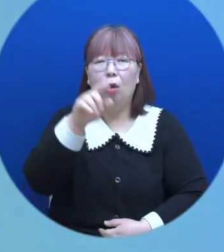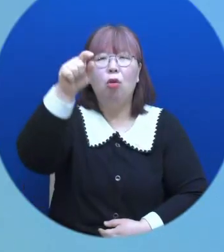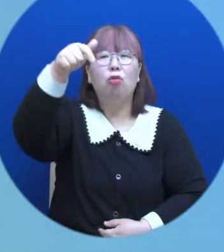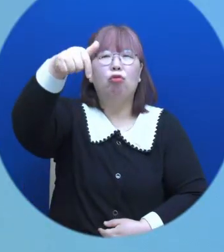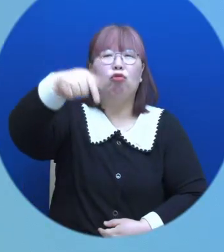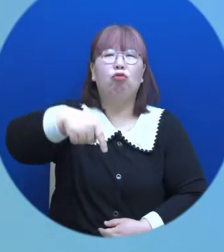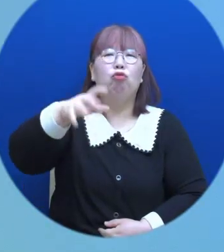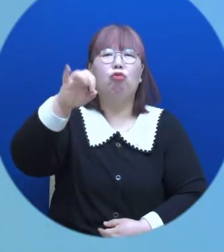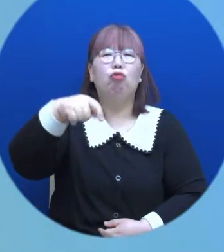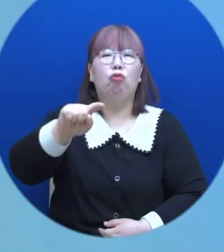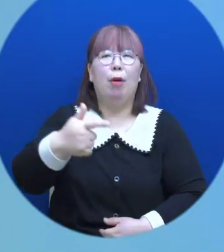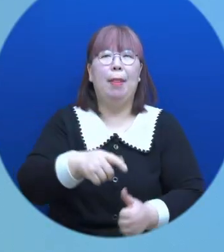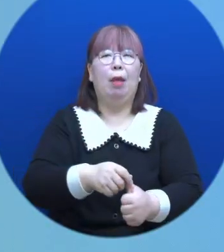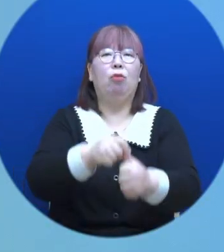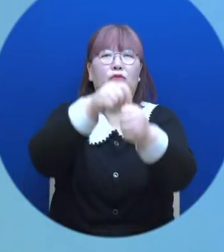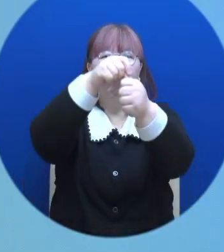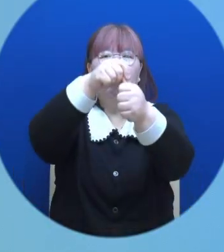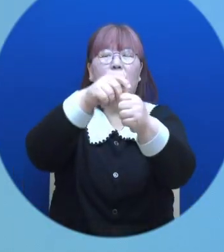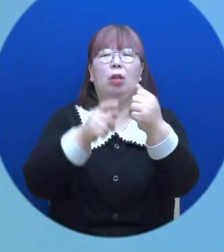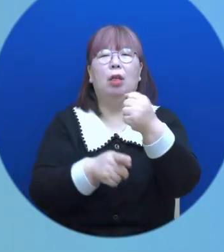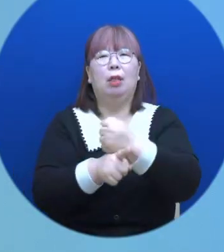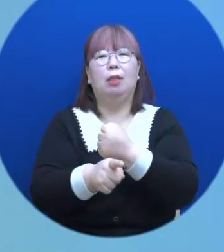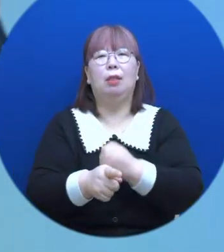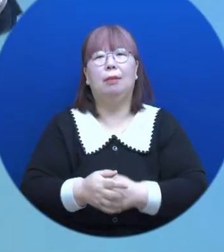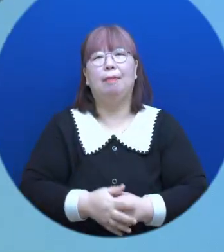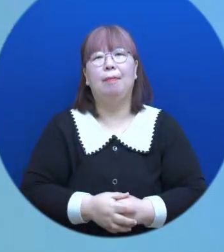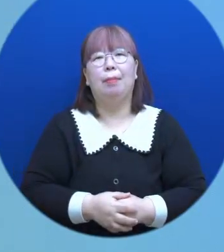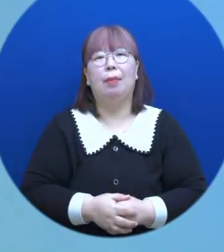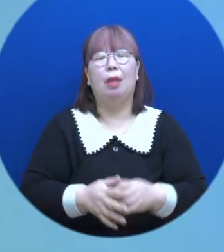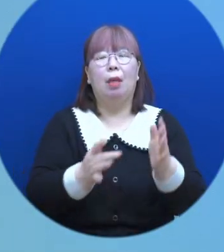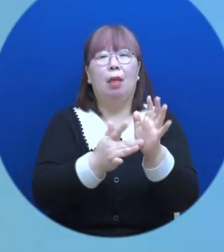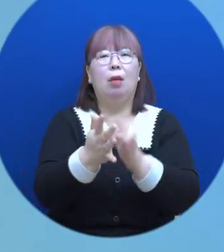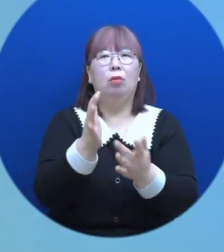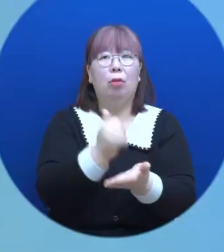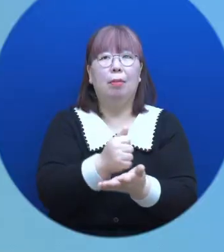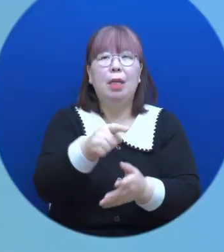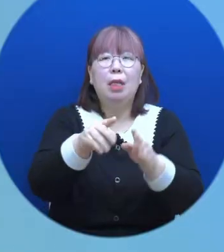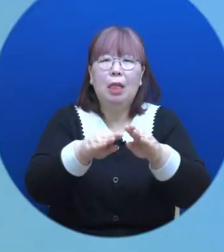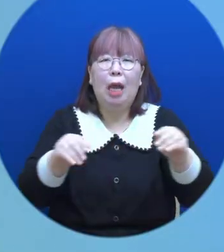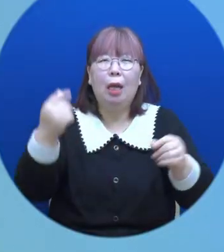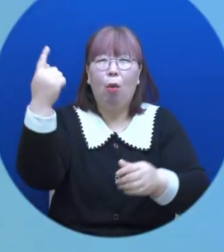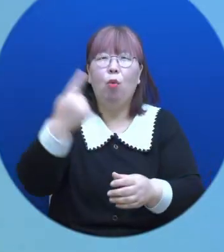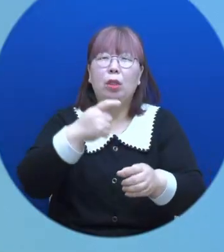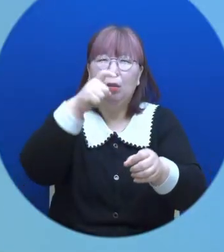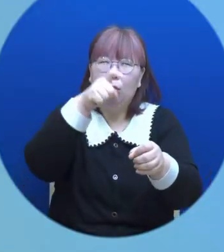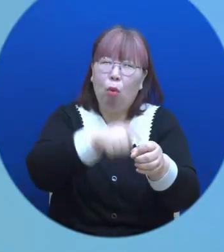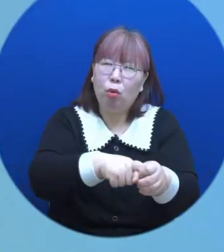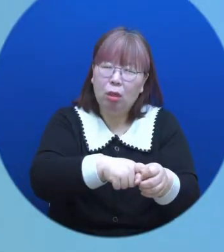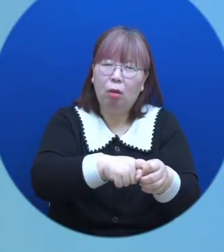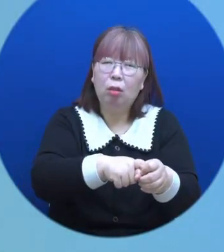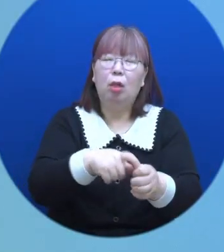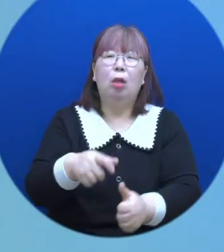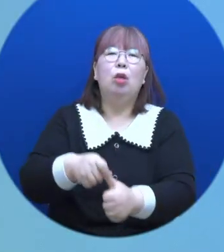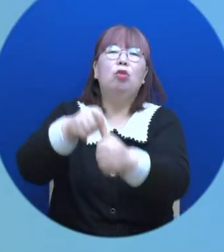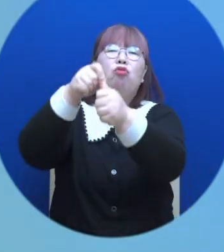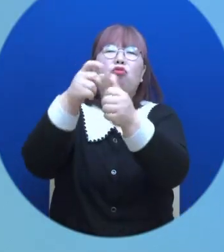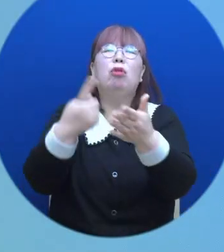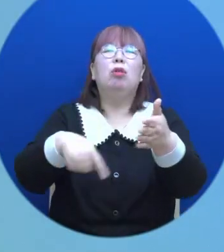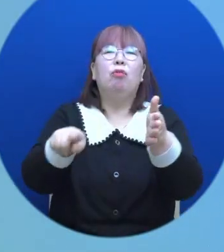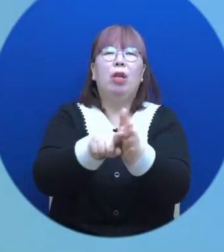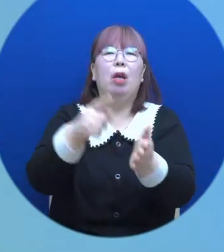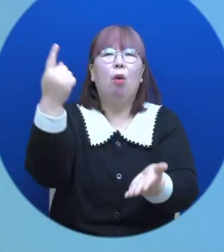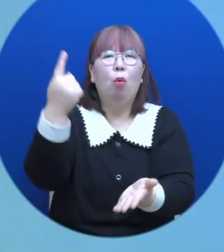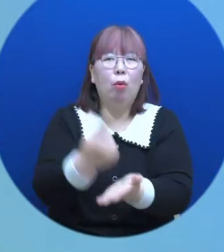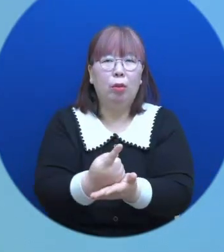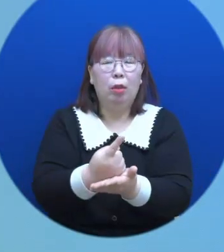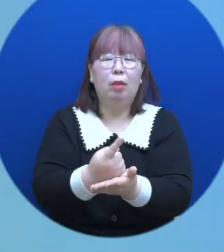말이 예수님의 뜻입니다. 그러니까 예수님이 이 땅 위에 오신 목적은 구원을 위해서